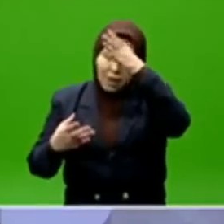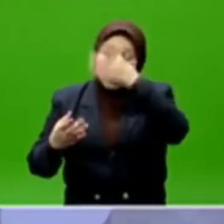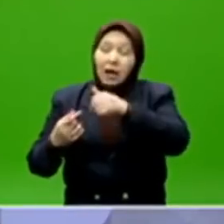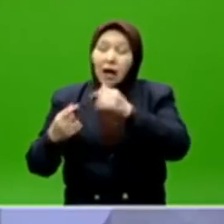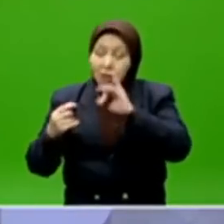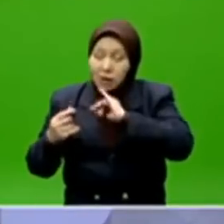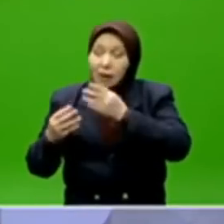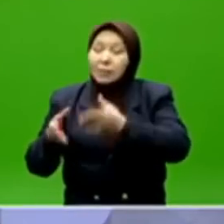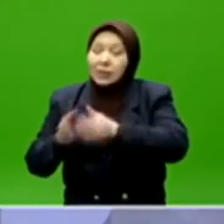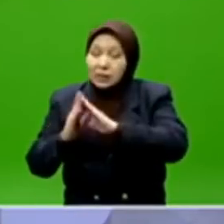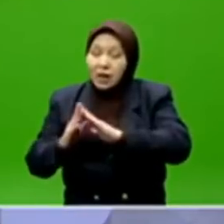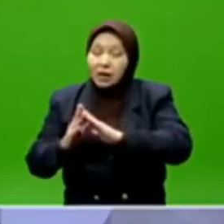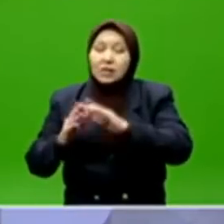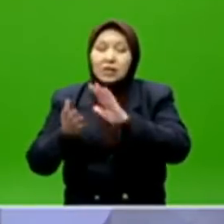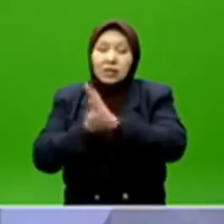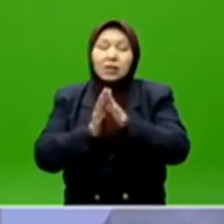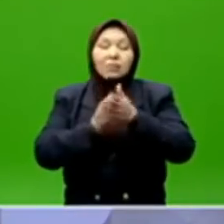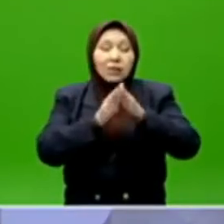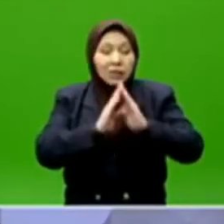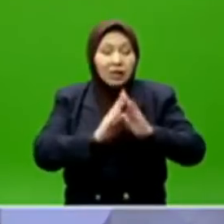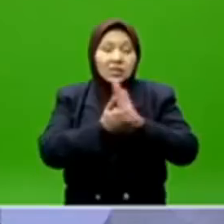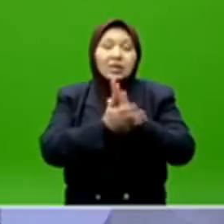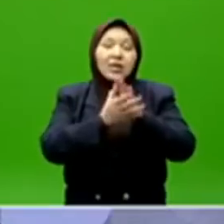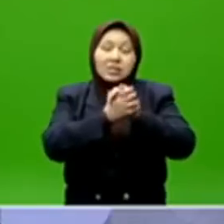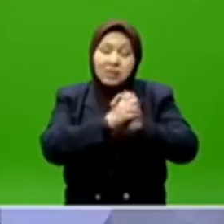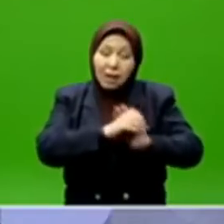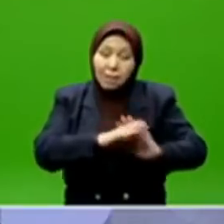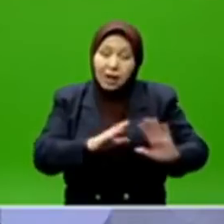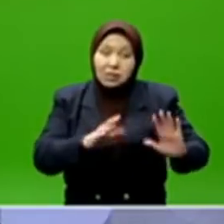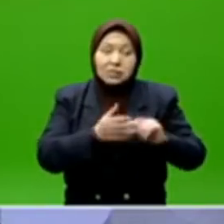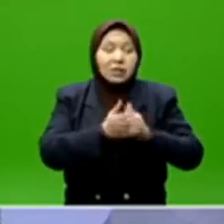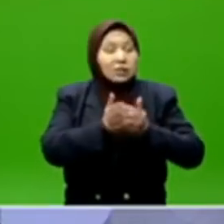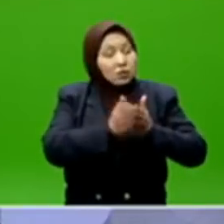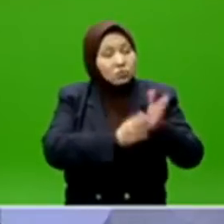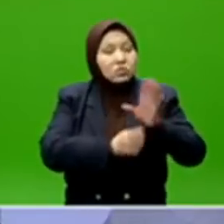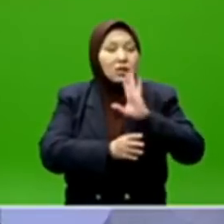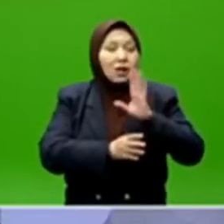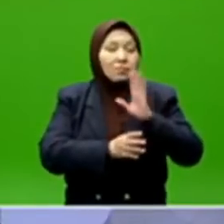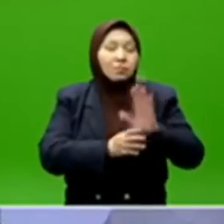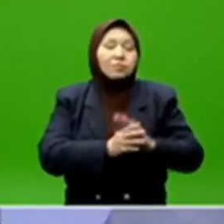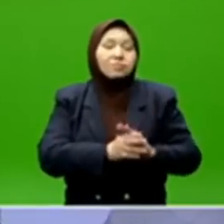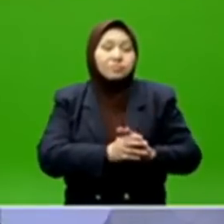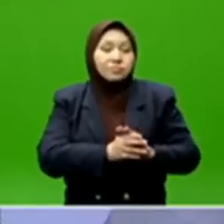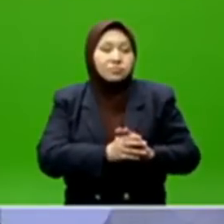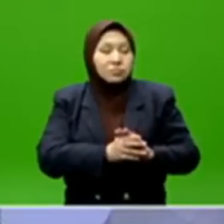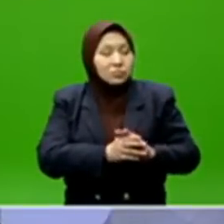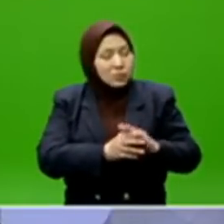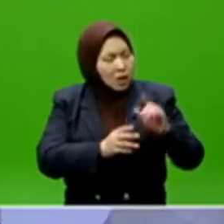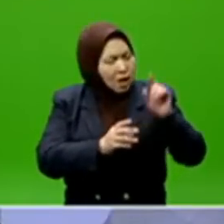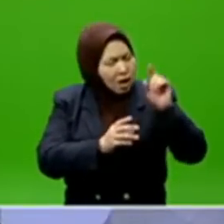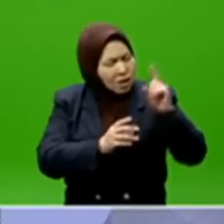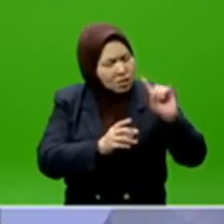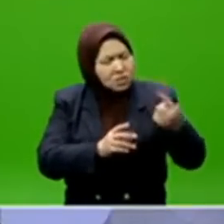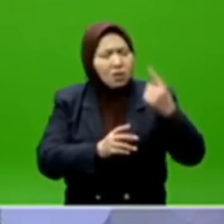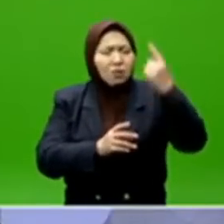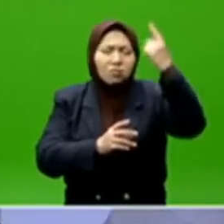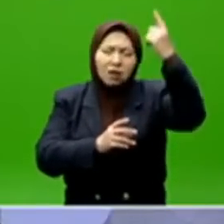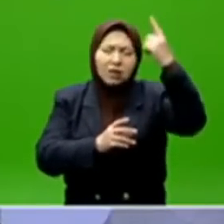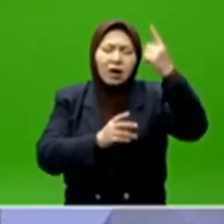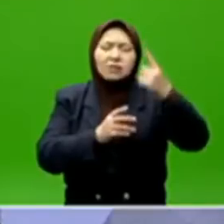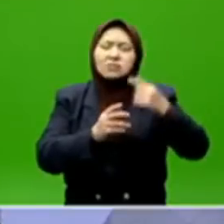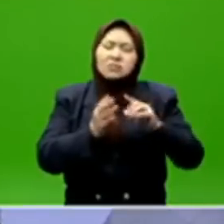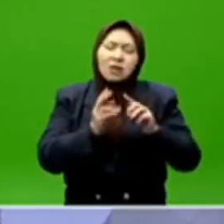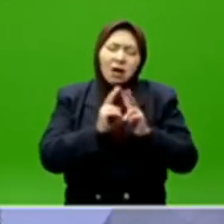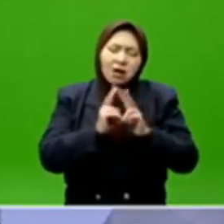kan. Kena tegur dengan Allah. Jadi kali ini nak selamat, ya, terus saja cakap innaka ghafurur rahim. Ya Allah, engkau pengampun, ya Allah,